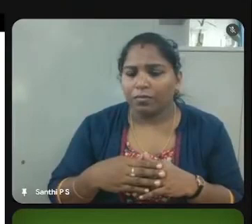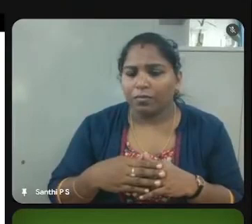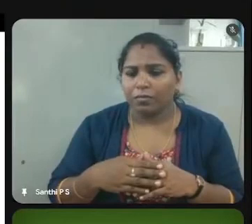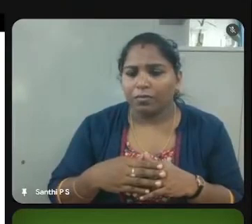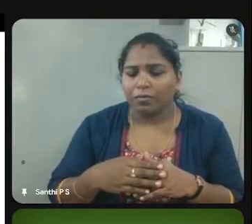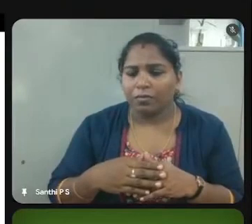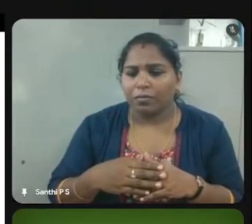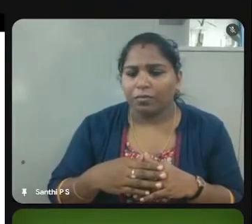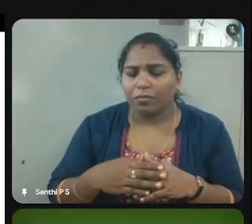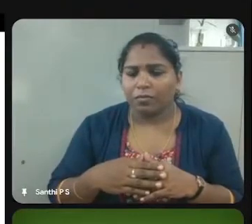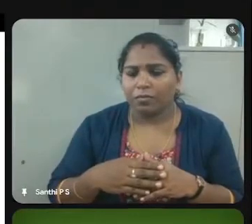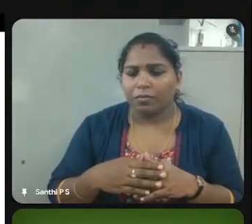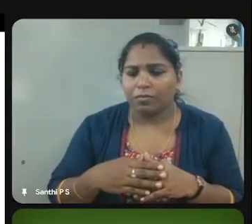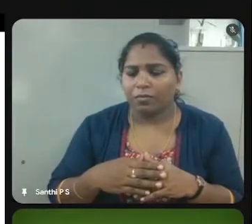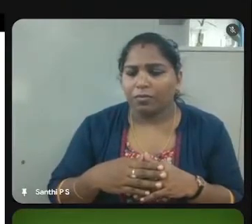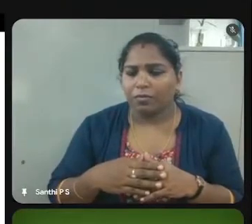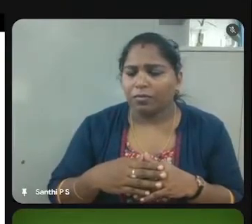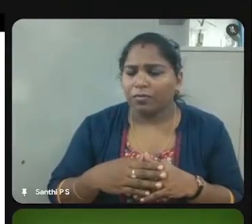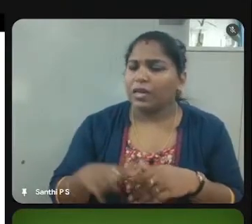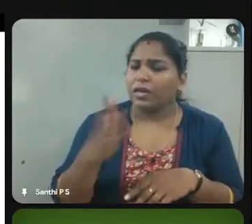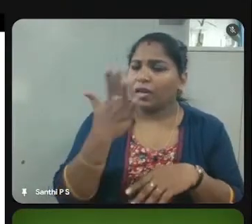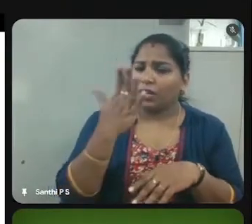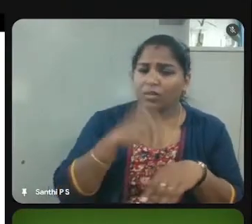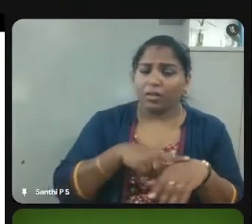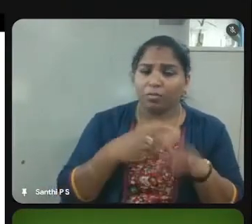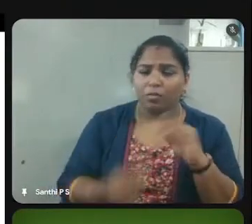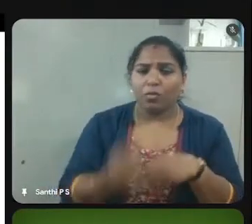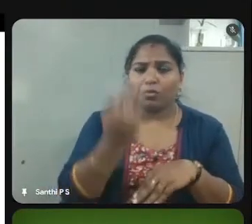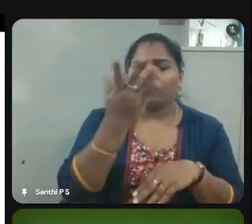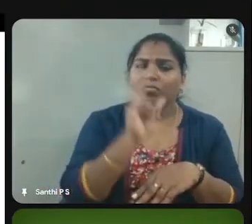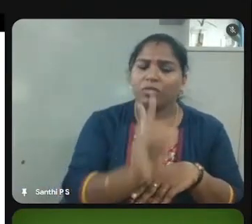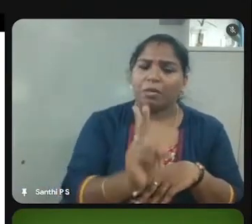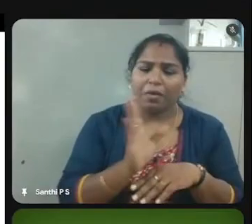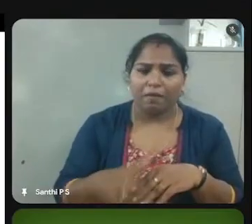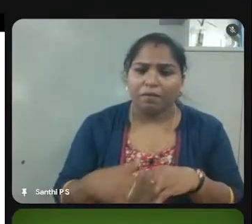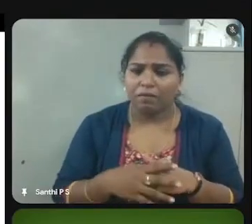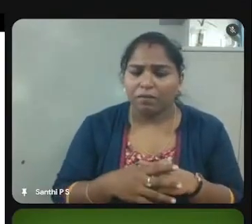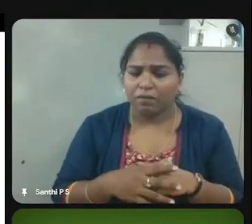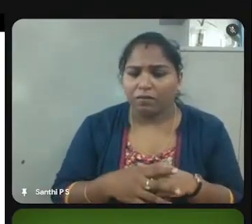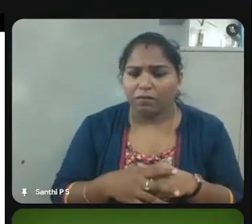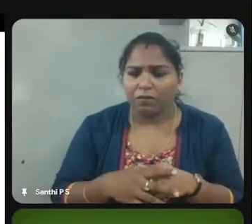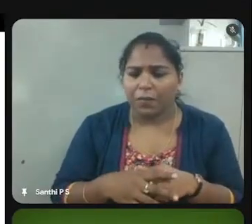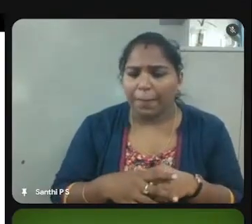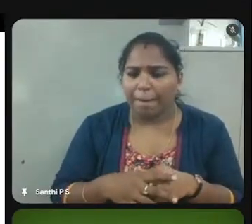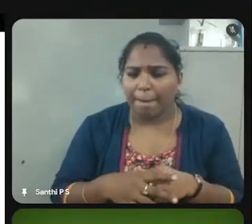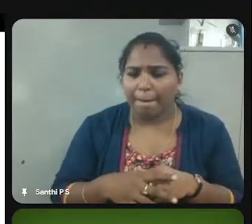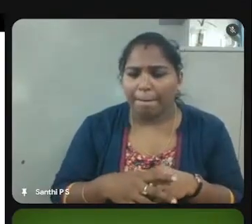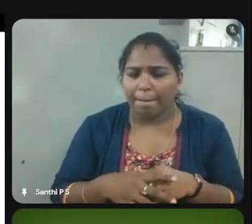കുറെ നേരം നോക്കി നിൽക്കുന്നുണ്ട്. ശരി. അപ്പൊ അത്